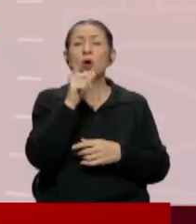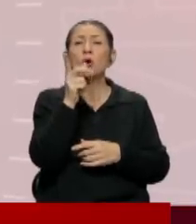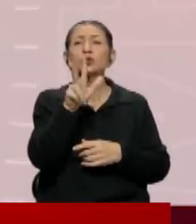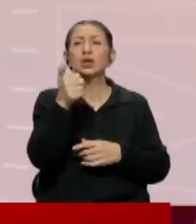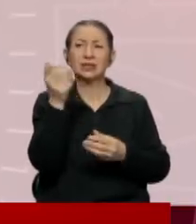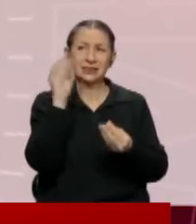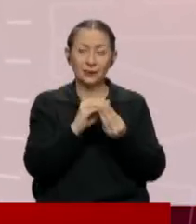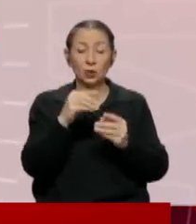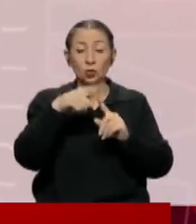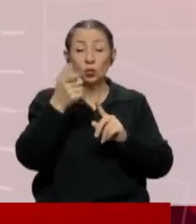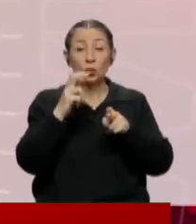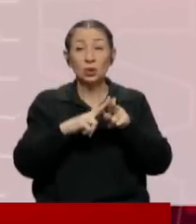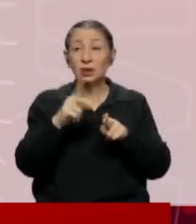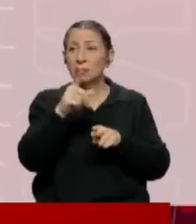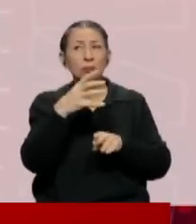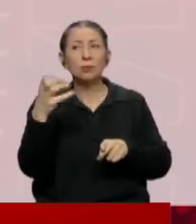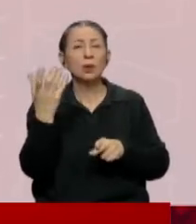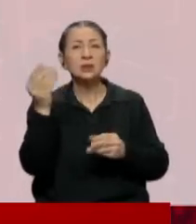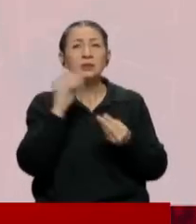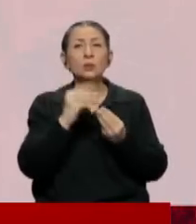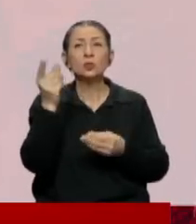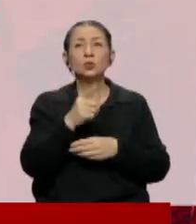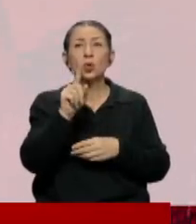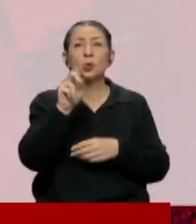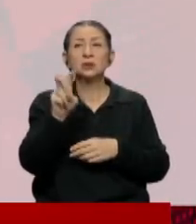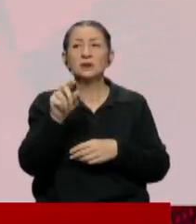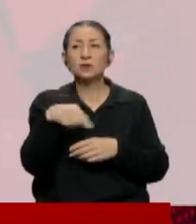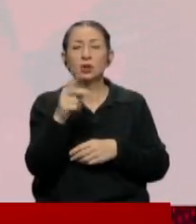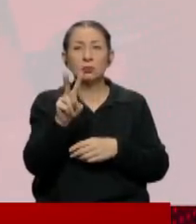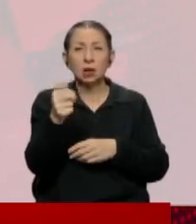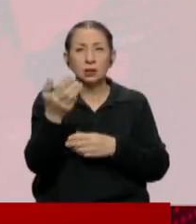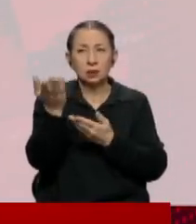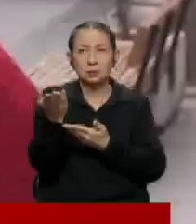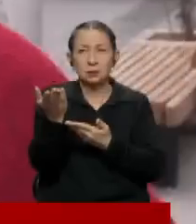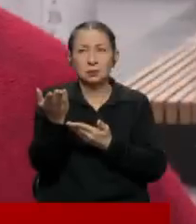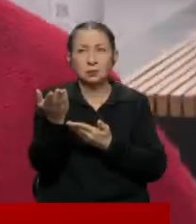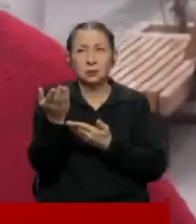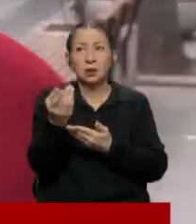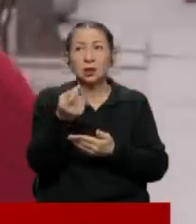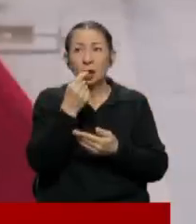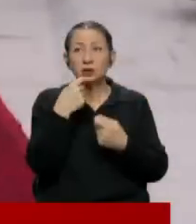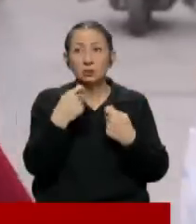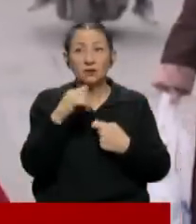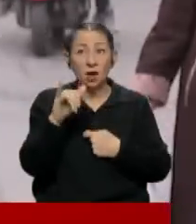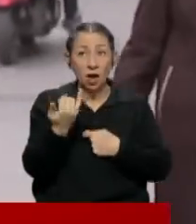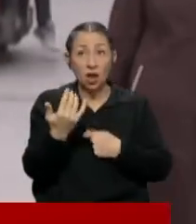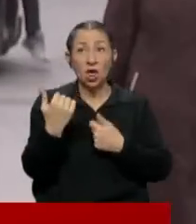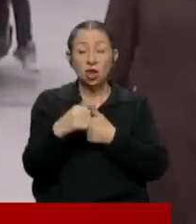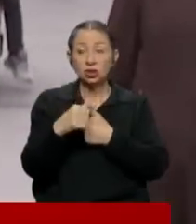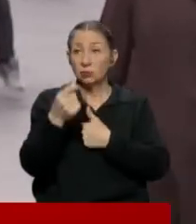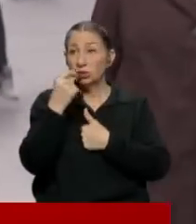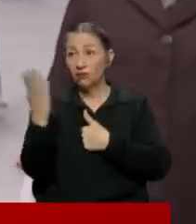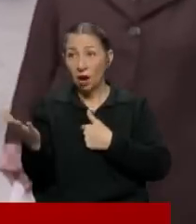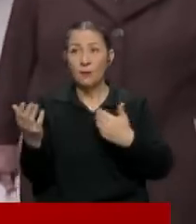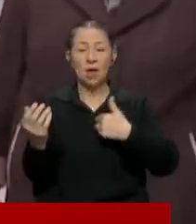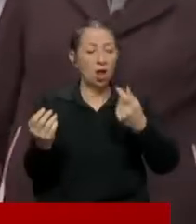zamlanmıştı TÜİK verilerine yansıyan zamsa %18,26 ilaç masrafım Burası çok eşimle